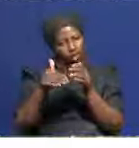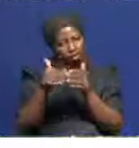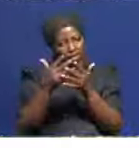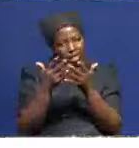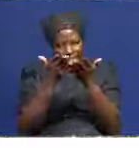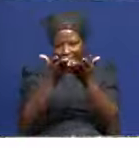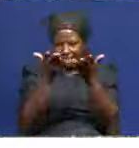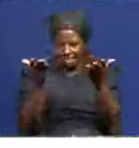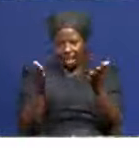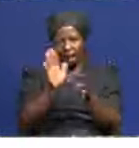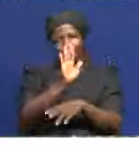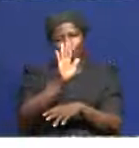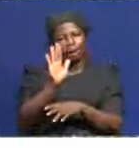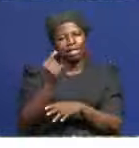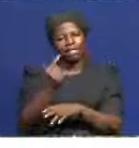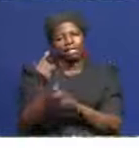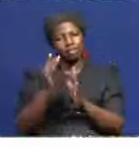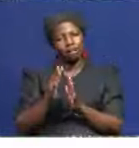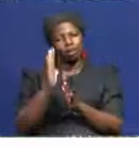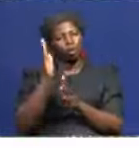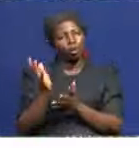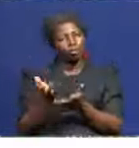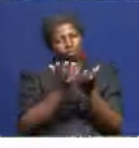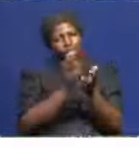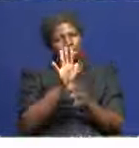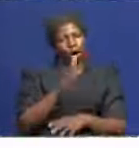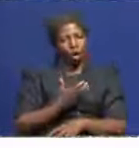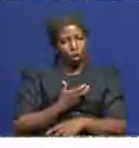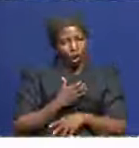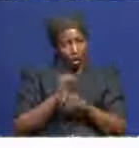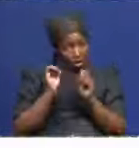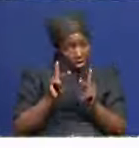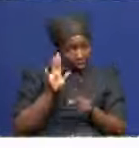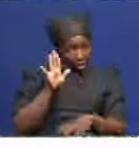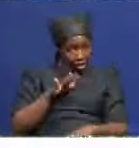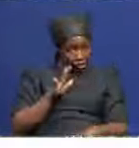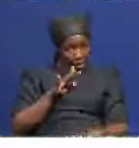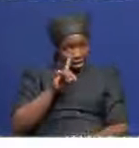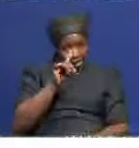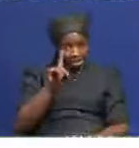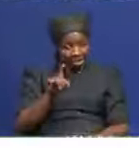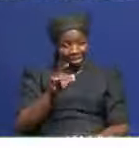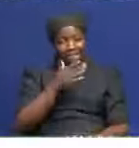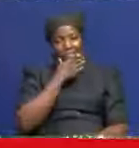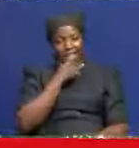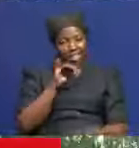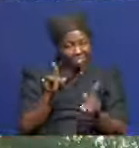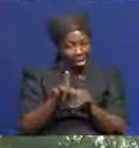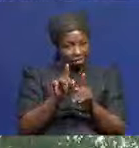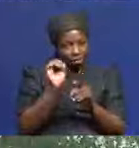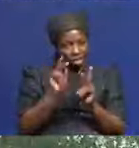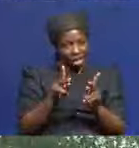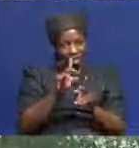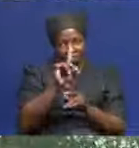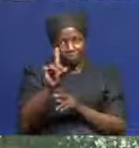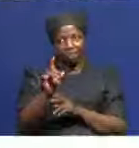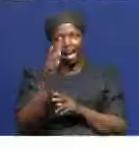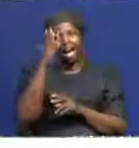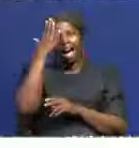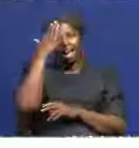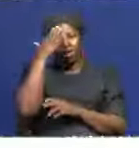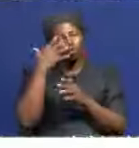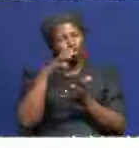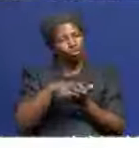kila mtu ataenda na yake akuwe nayo hapa. Siko sawa kina mama? Siko sawa wazee? Na najua mambo ni